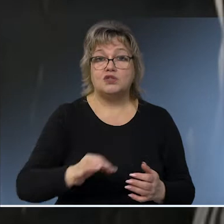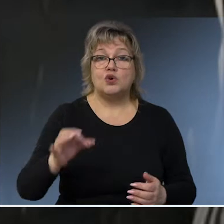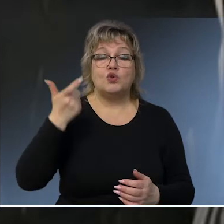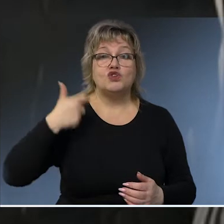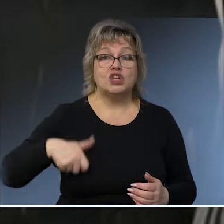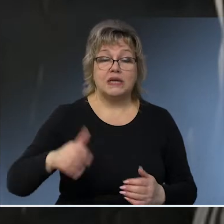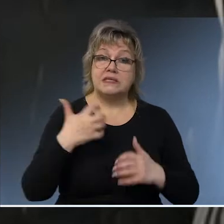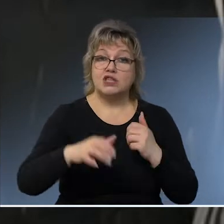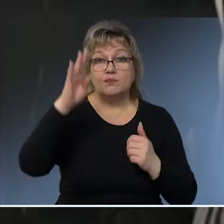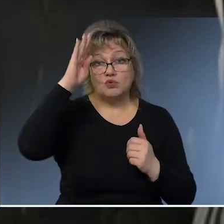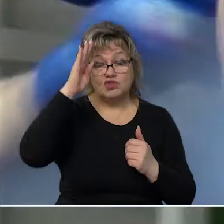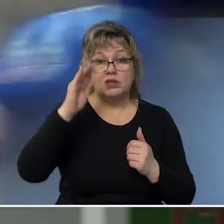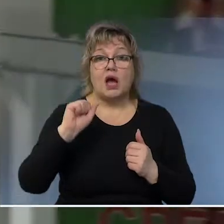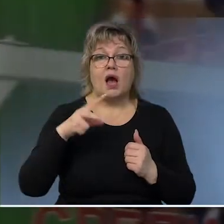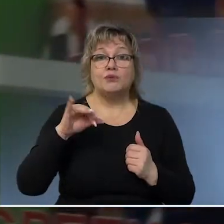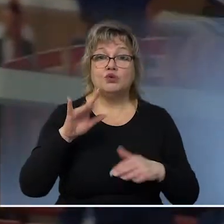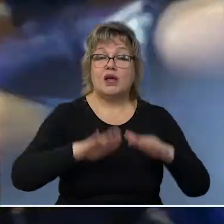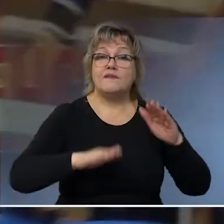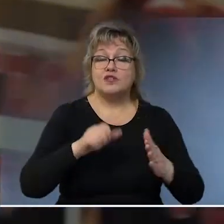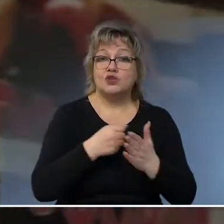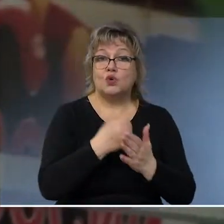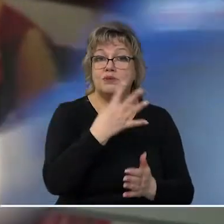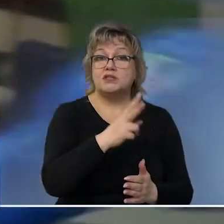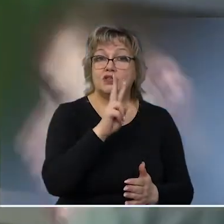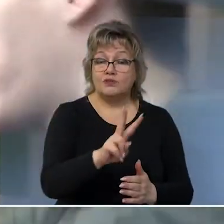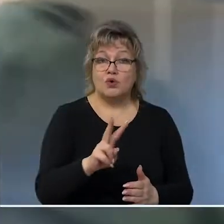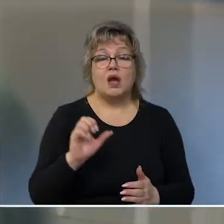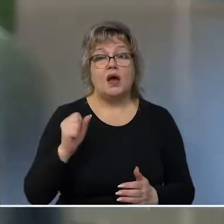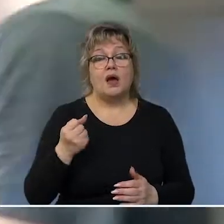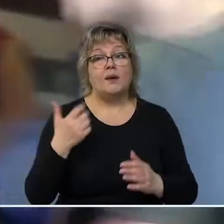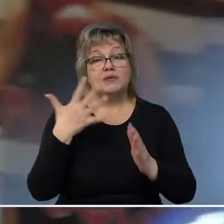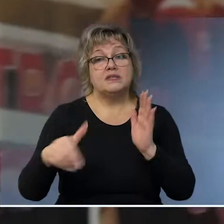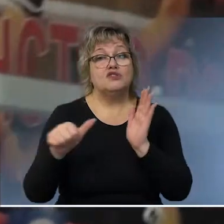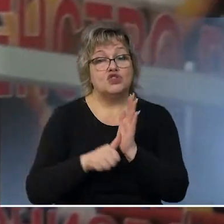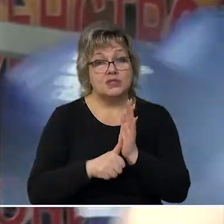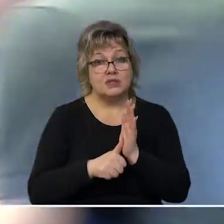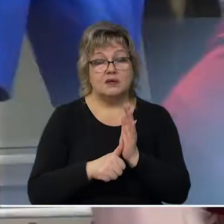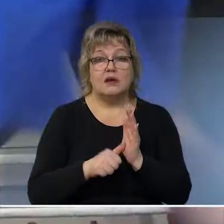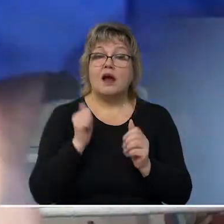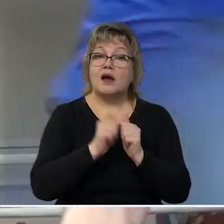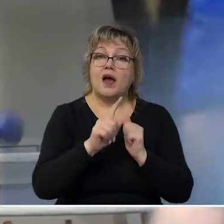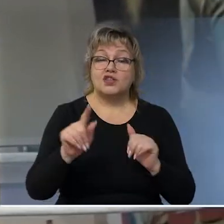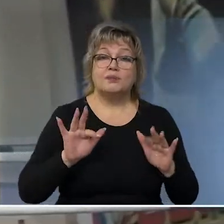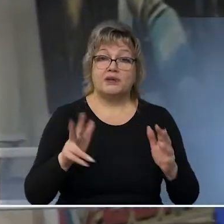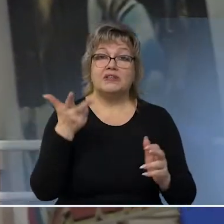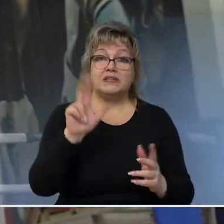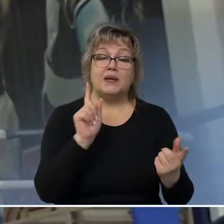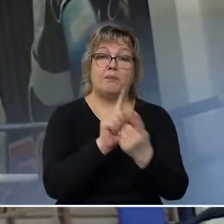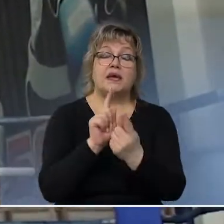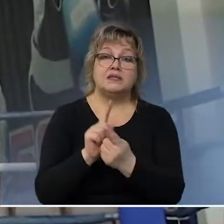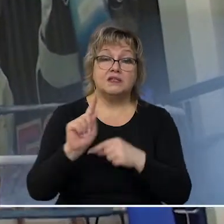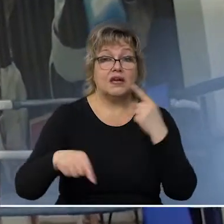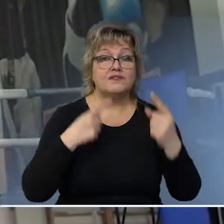области в Новочеркасске среди мужчин. Абдулла весит до 52 килограммов, а Маркади – до 56. Каждый провел по 3